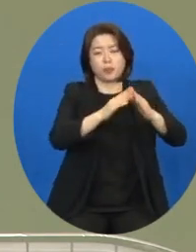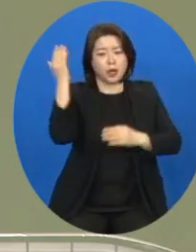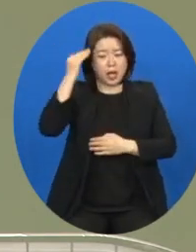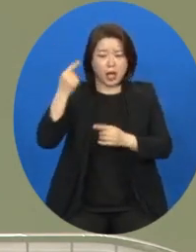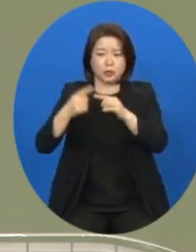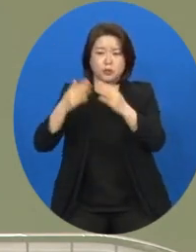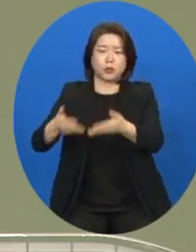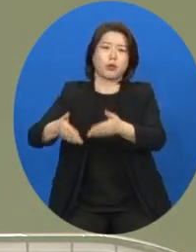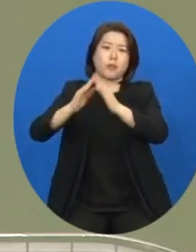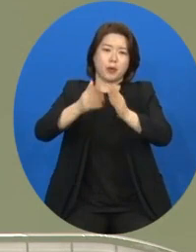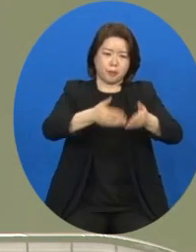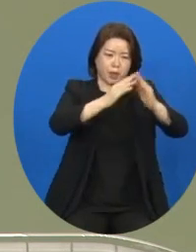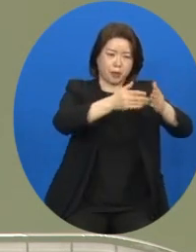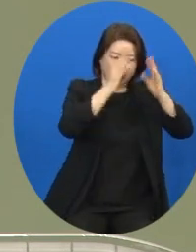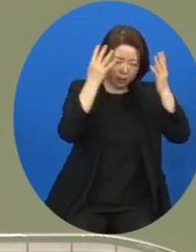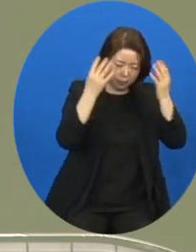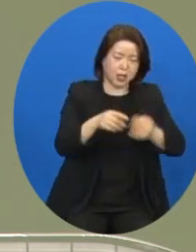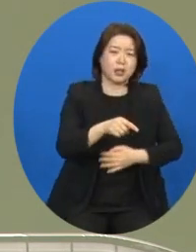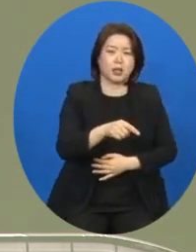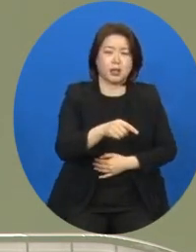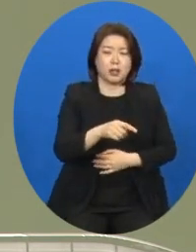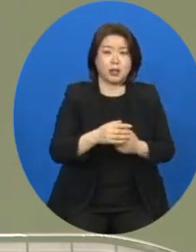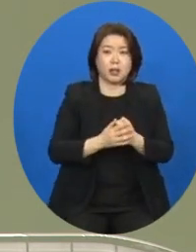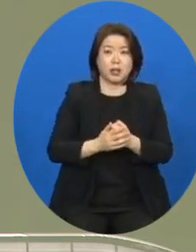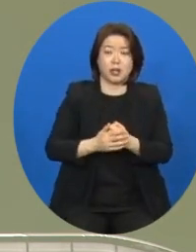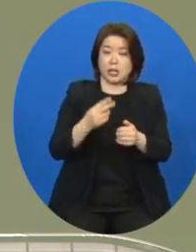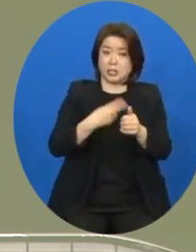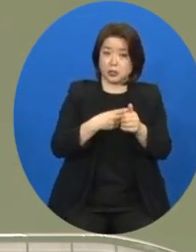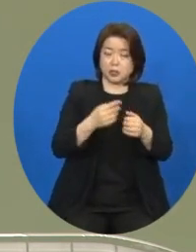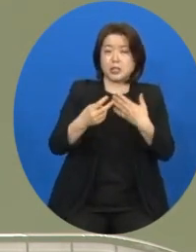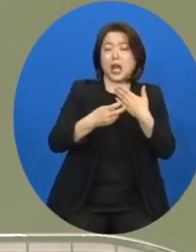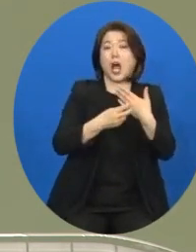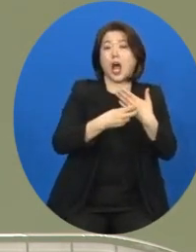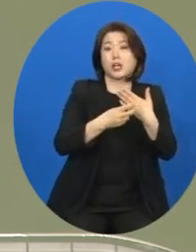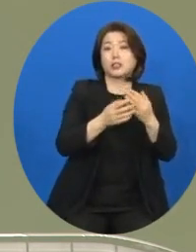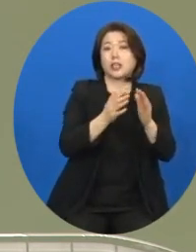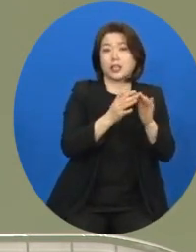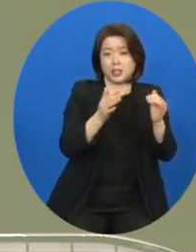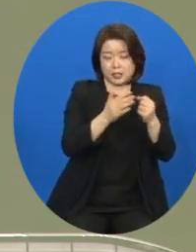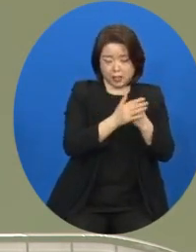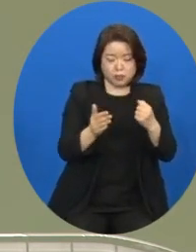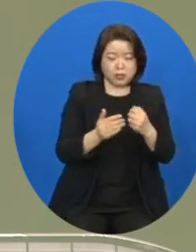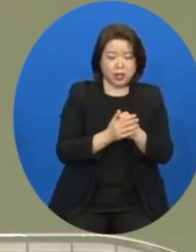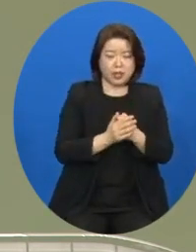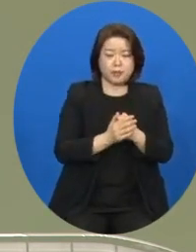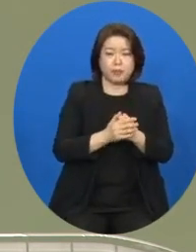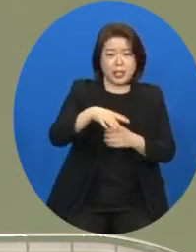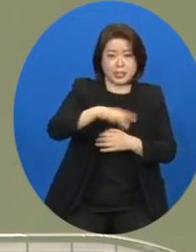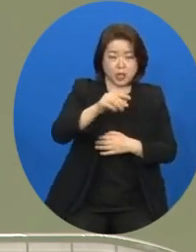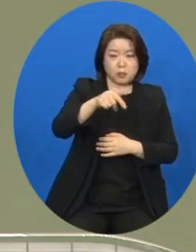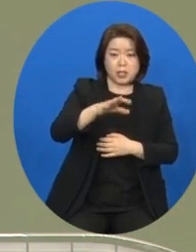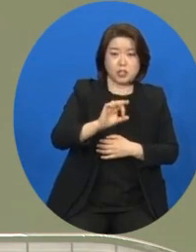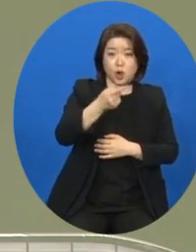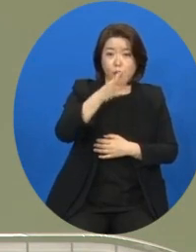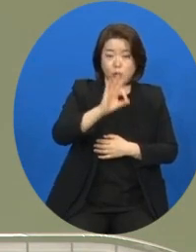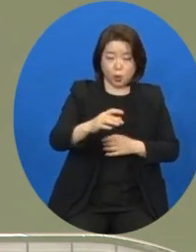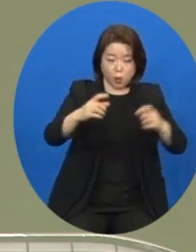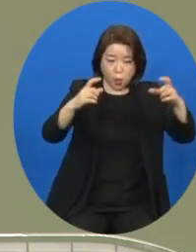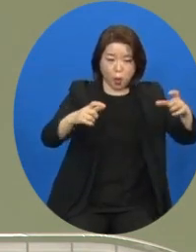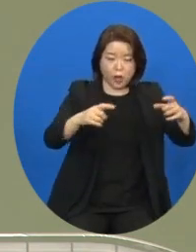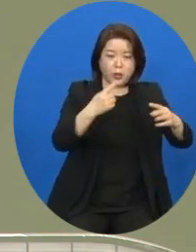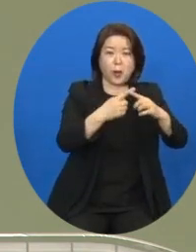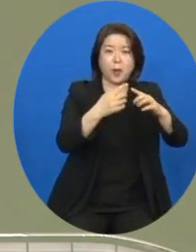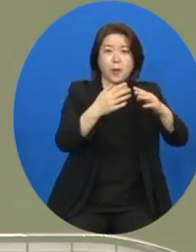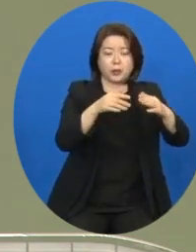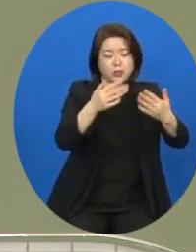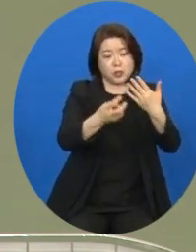거예요. 그분은 의사셔서 처음에 정동에 병원을 거기서 내었는데